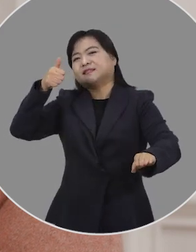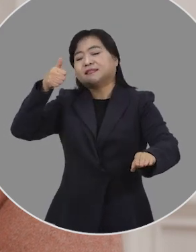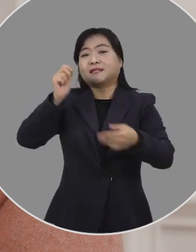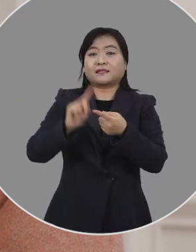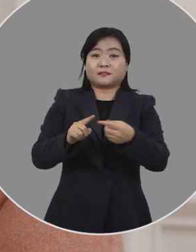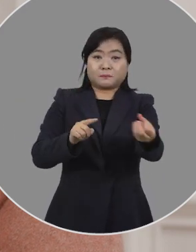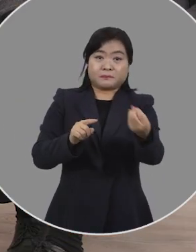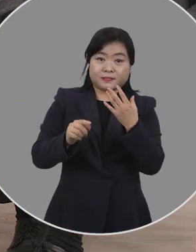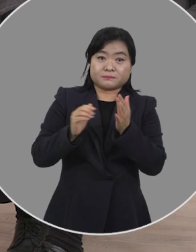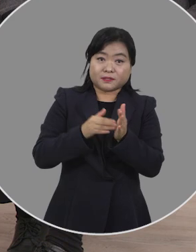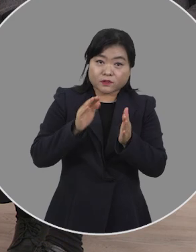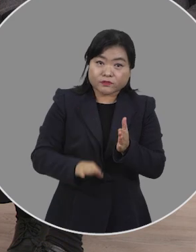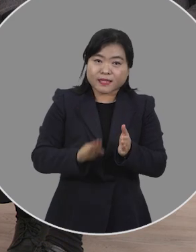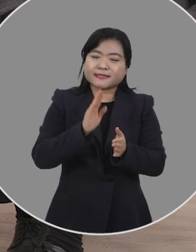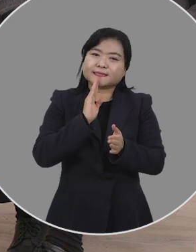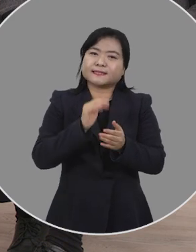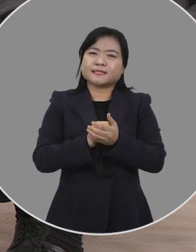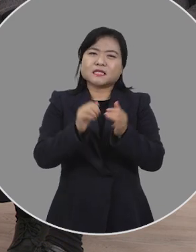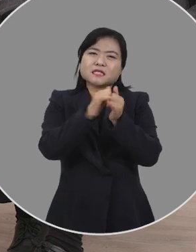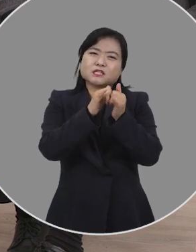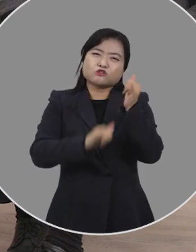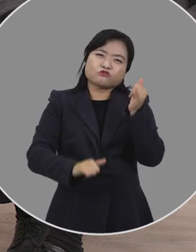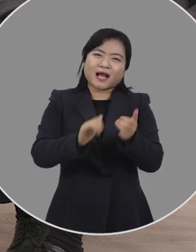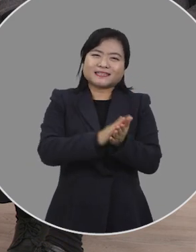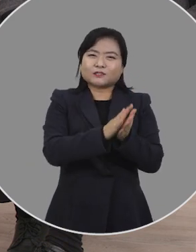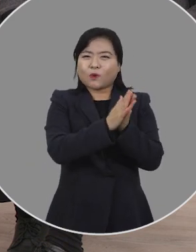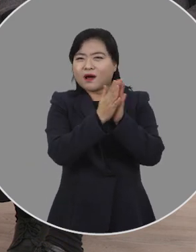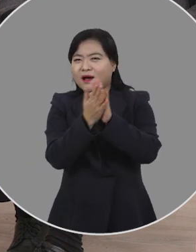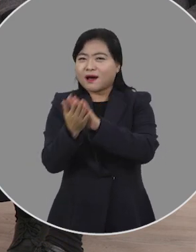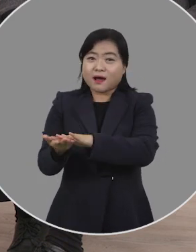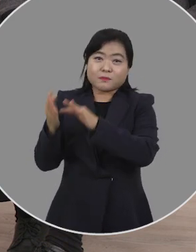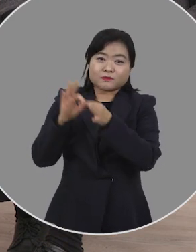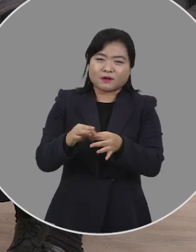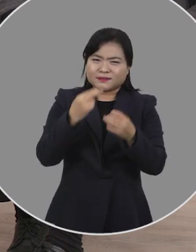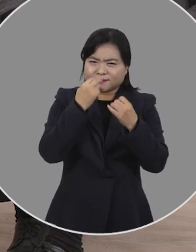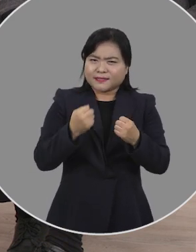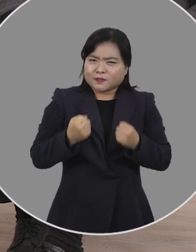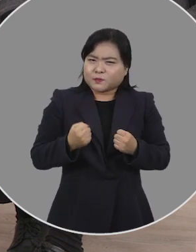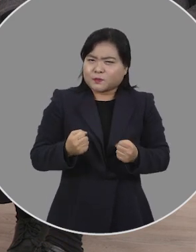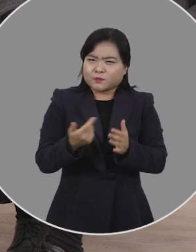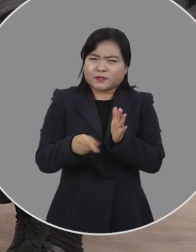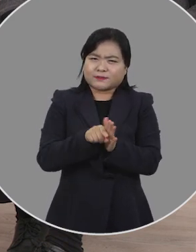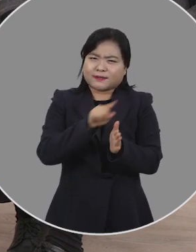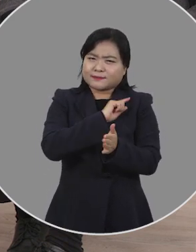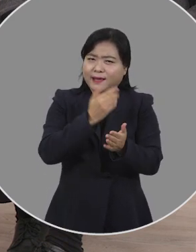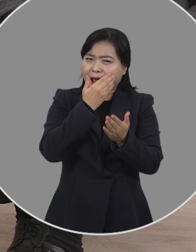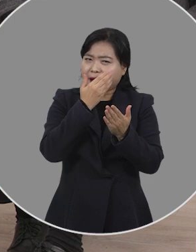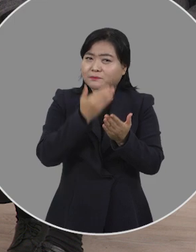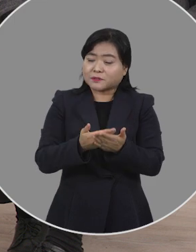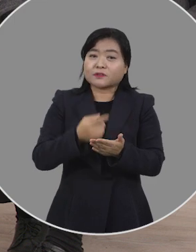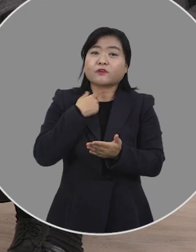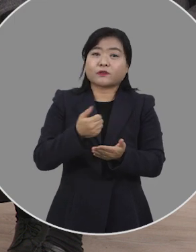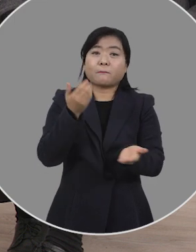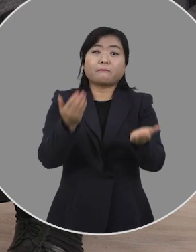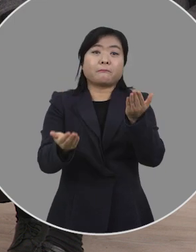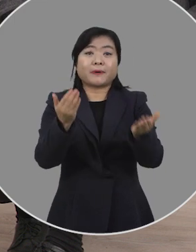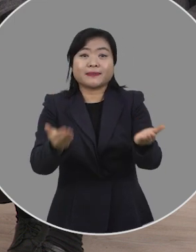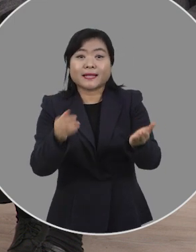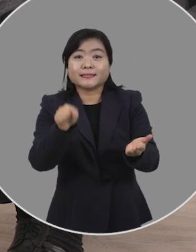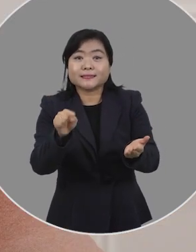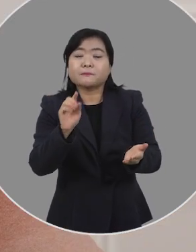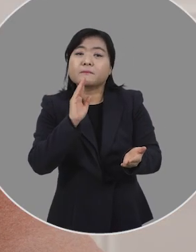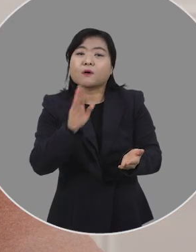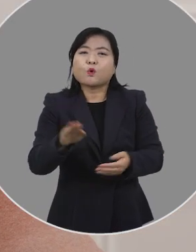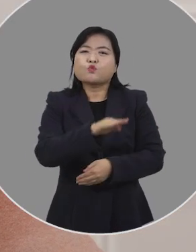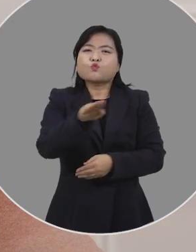부분 말씀하셨는데 사실 그 인류가 진화를 하면서 생존에 있어서 가장 핵심적이었던 그 판단이